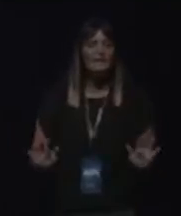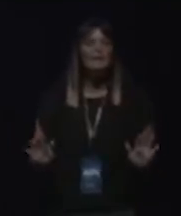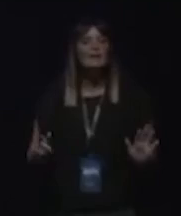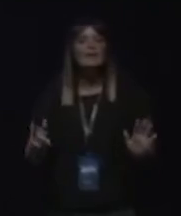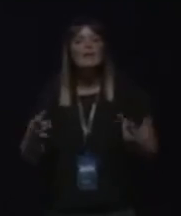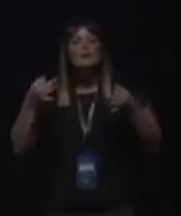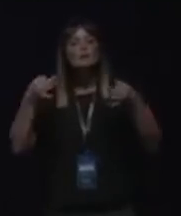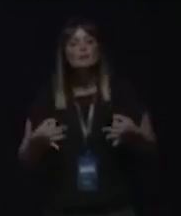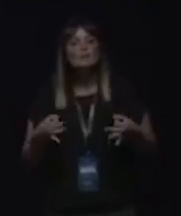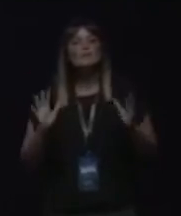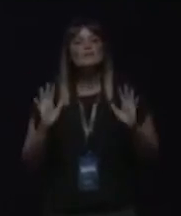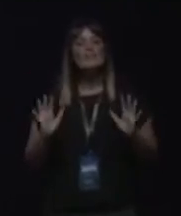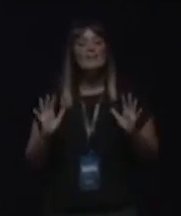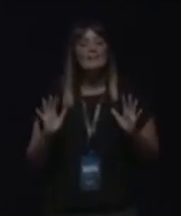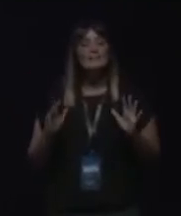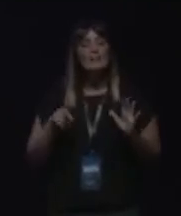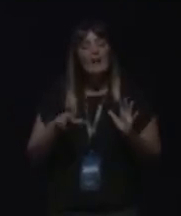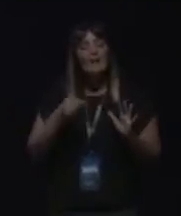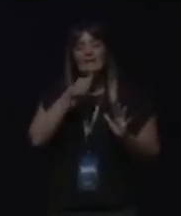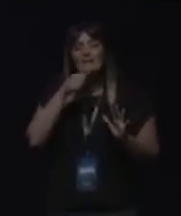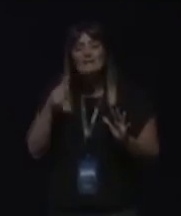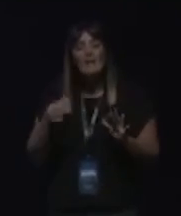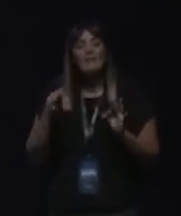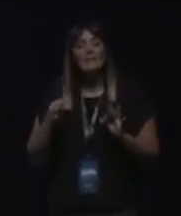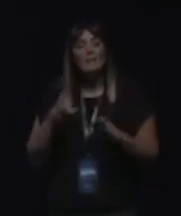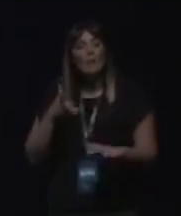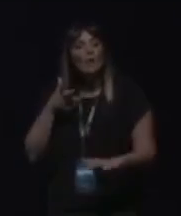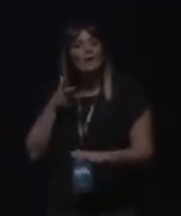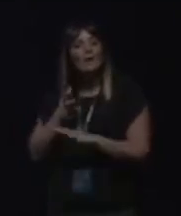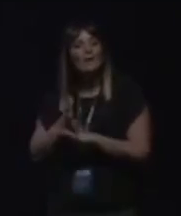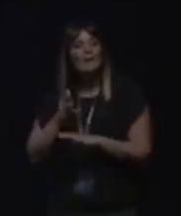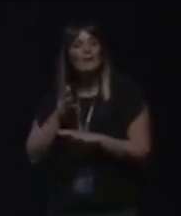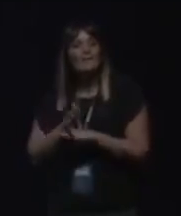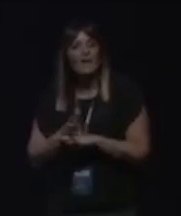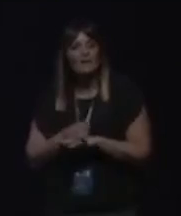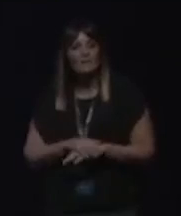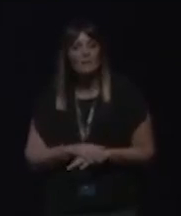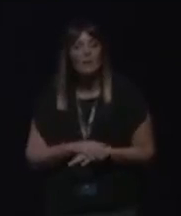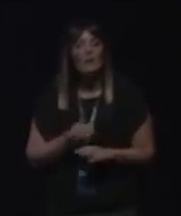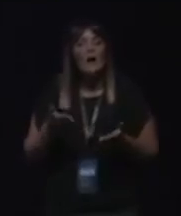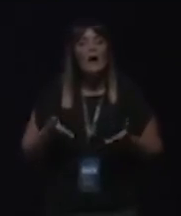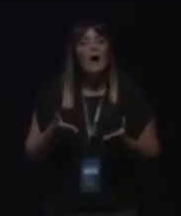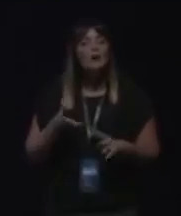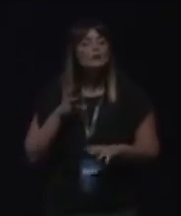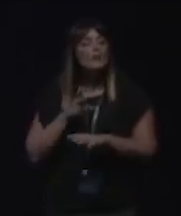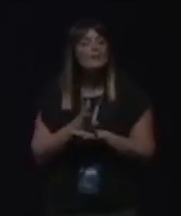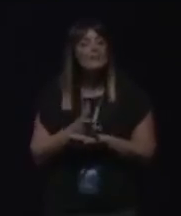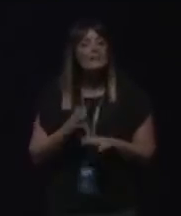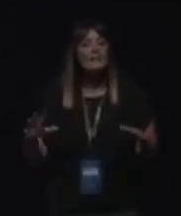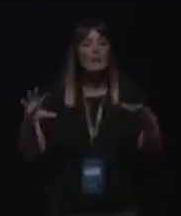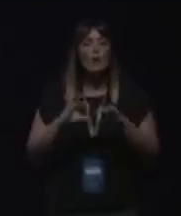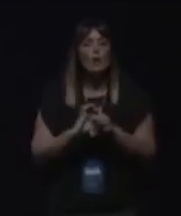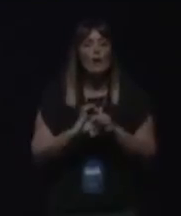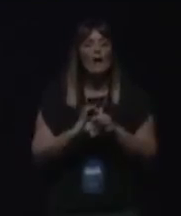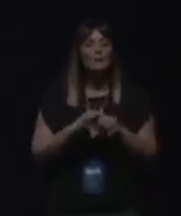giustizia, vi è una esigenza di interventi, ma Oggi gli interventi li hanno fatti sul processo telematico,